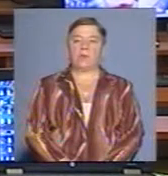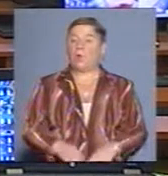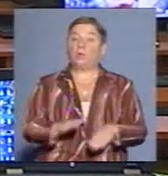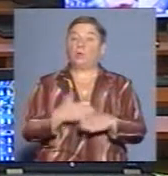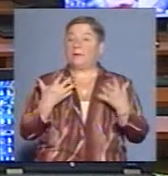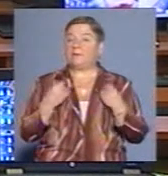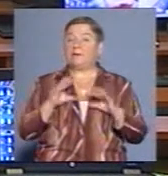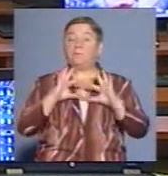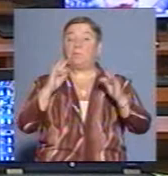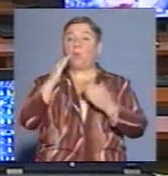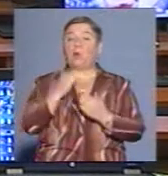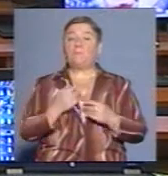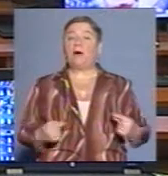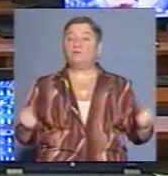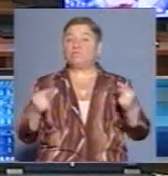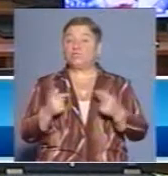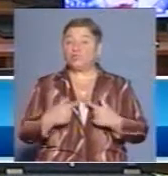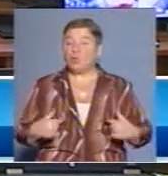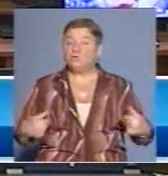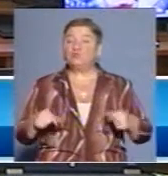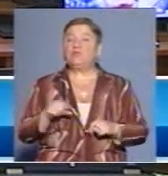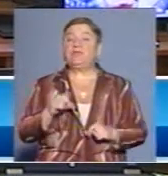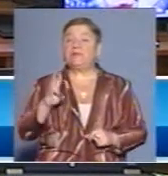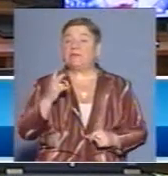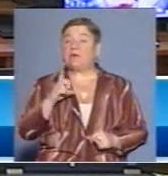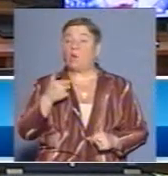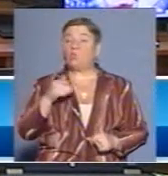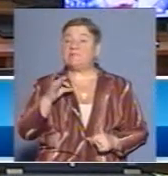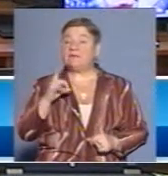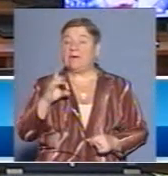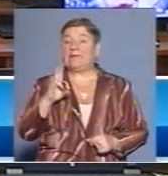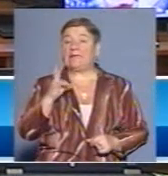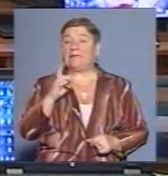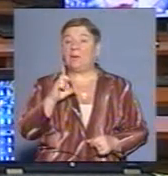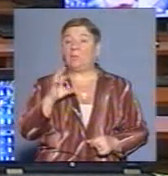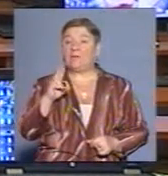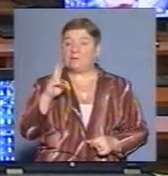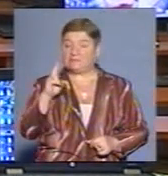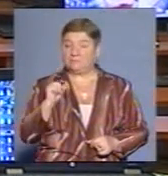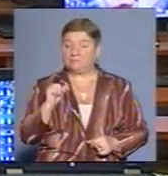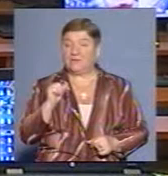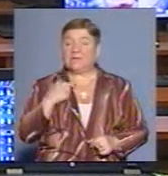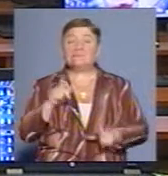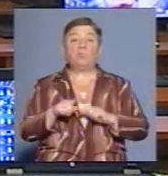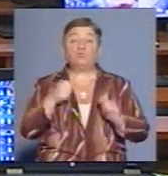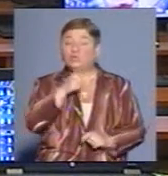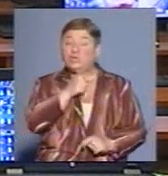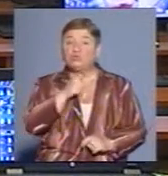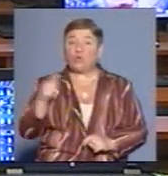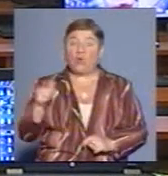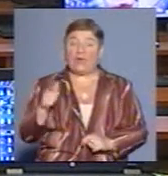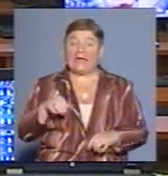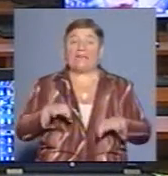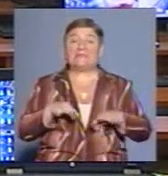Добрий день. В ефірі інформаційна програма «Вчасно». В студії Наталія Гузєєва та Наталія Булеца. За порушення строків транзиту